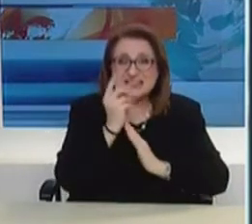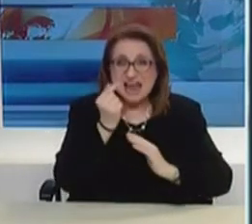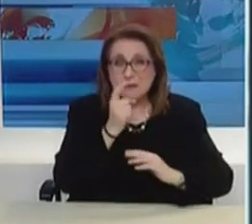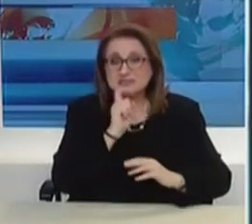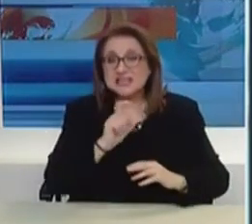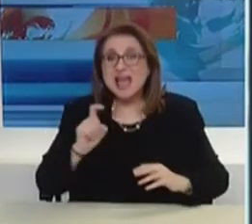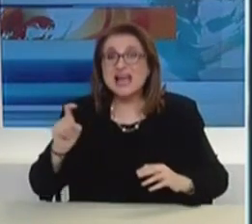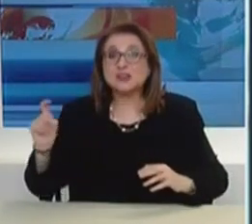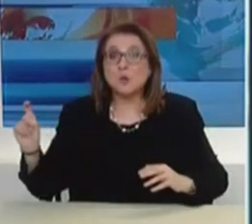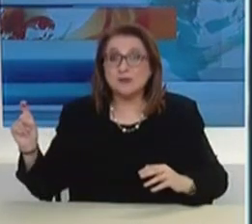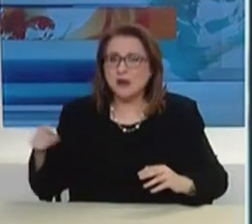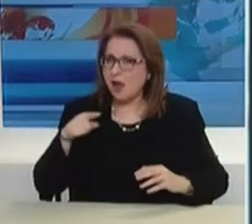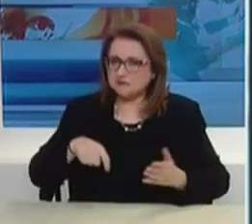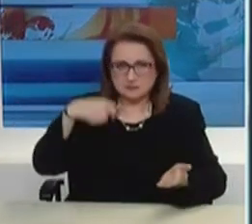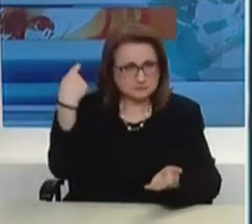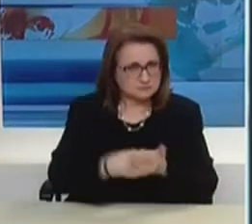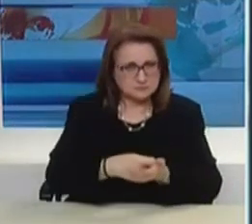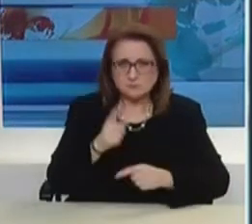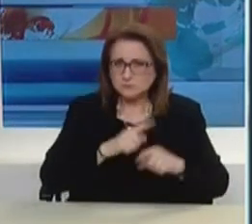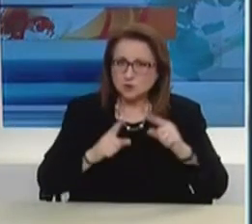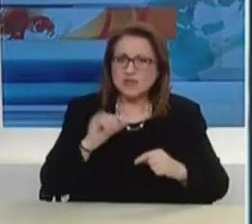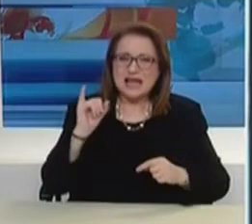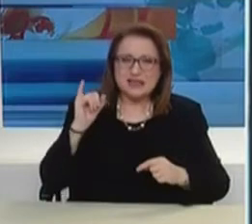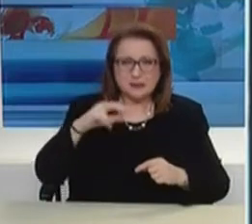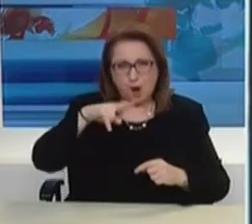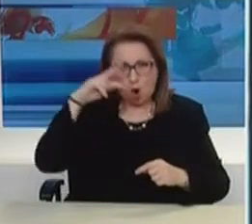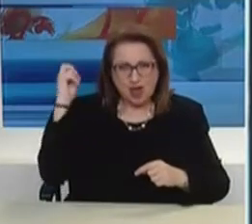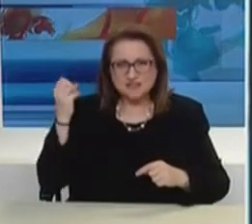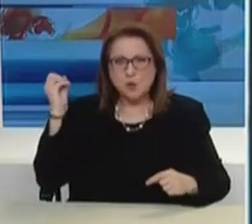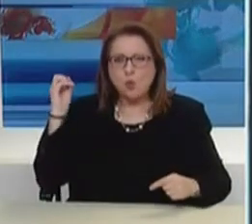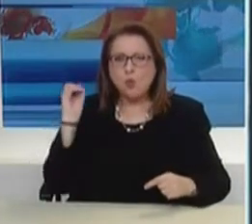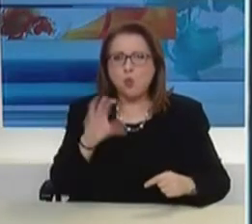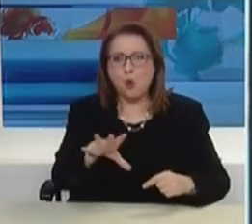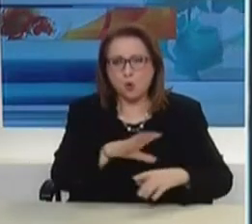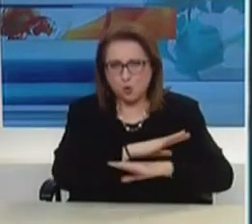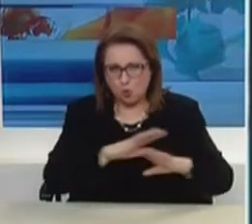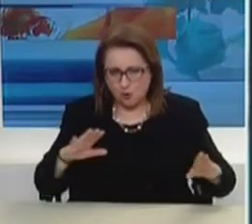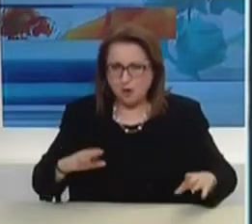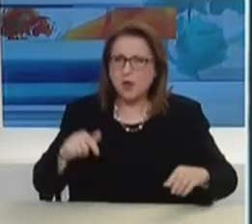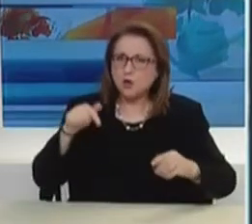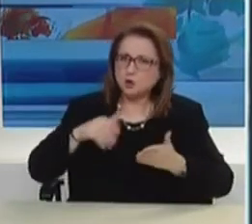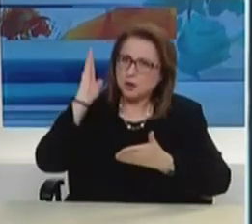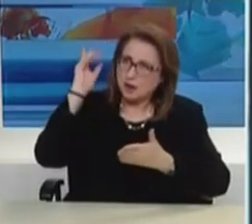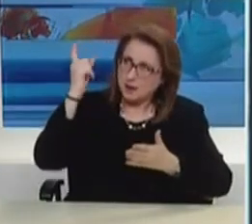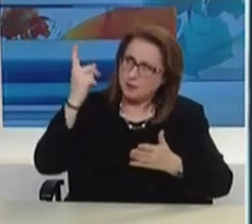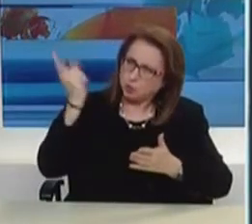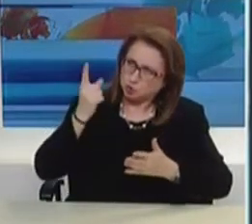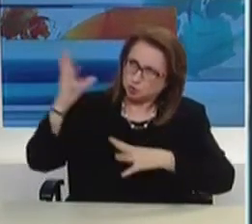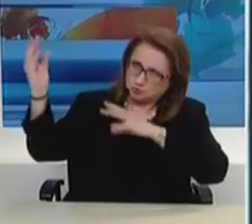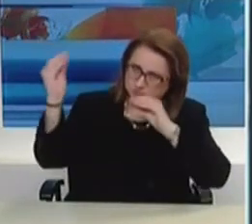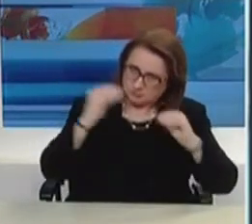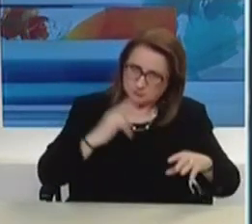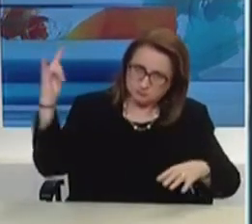που αποκτήθηκαν χάρη σε δωρεά του Ιδρύματος ΟΝΑΣΗ στο πλαίσιο των αδιάκοπων προσπαθειών για θωράκιση του συστήματος υγείας